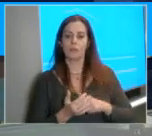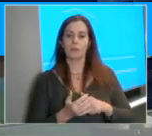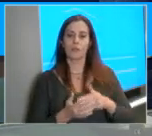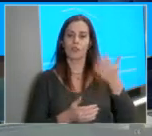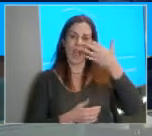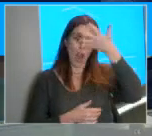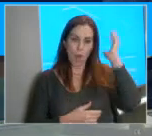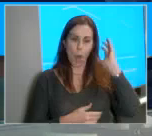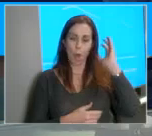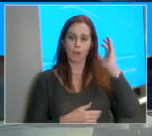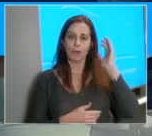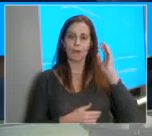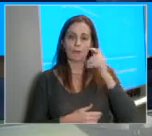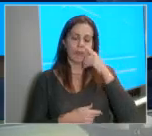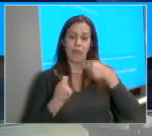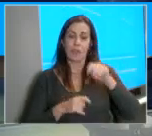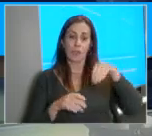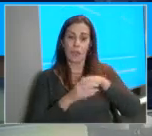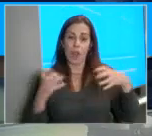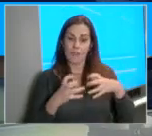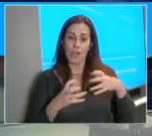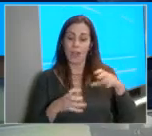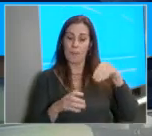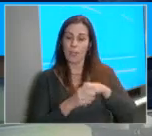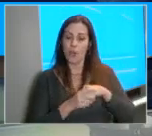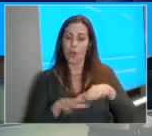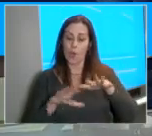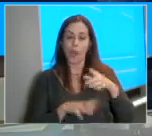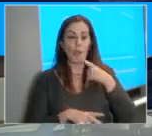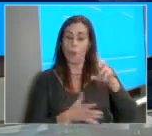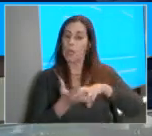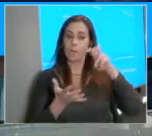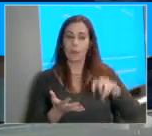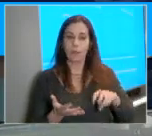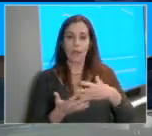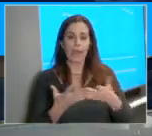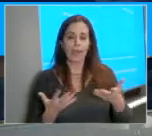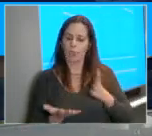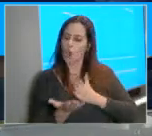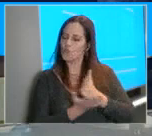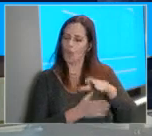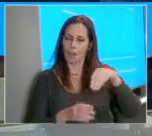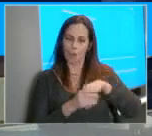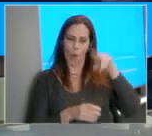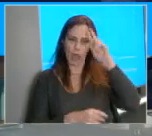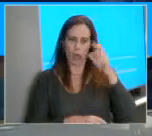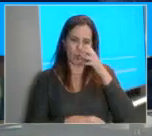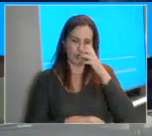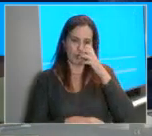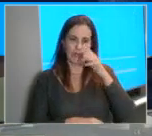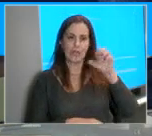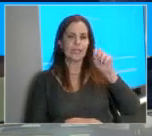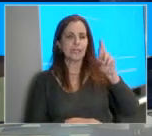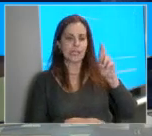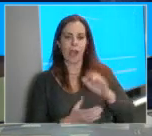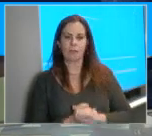את אולמרט, שחברי כנסת מתוך המפלגה שלו ומתוך הקואליציה קראו לו להתפטר. אין להם את האינטגריטי הזה בליכוד, זה פשוט לא יאומן. גדעון סער